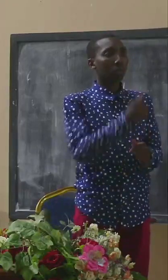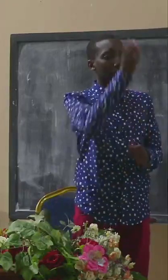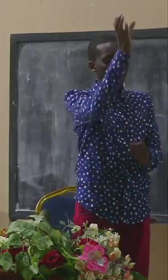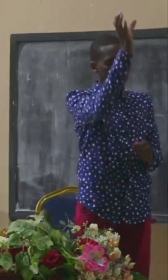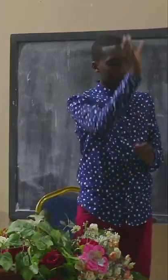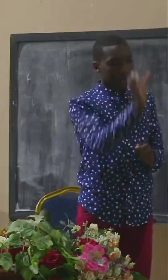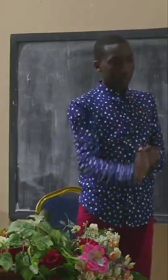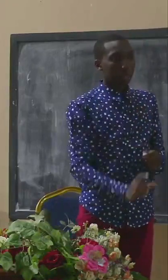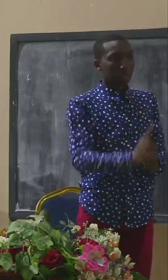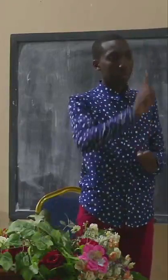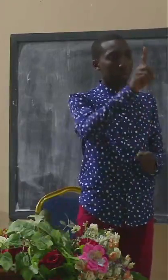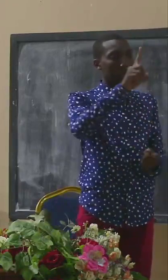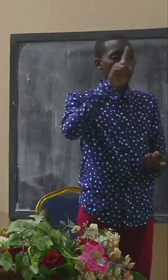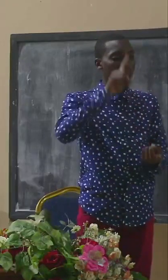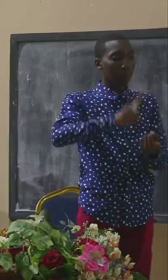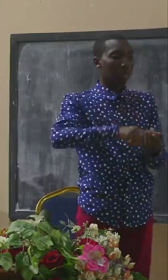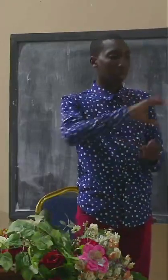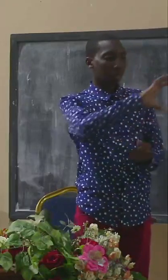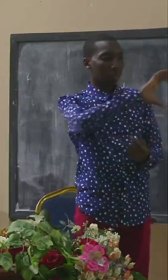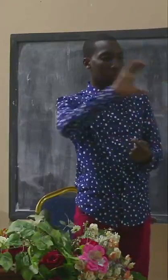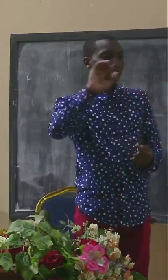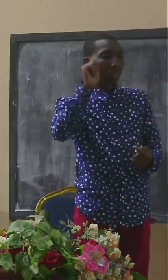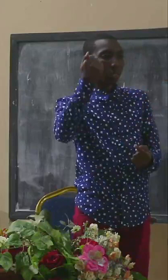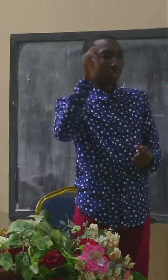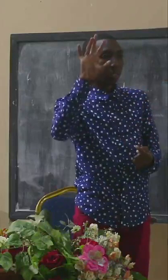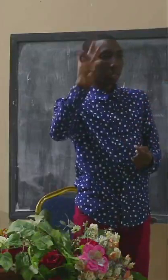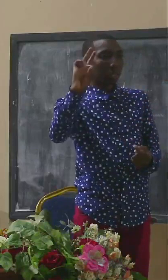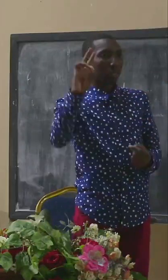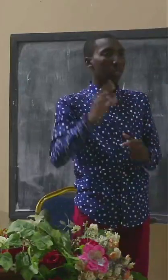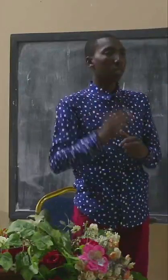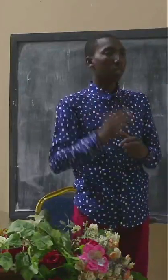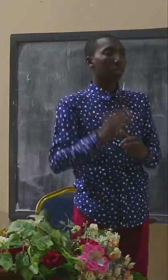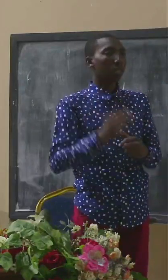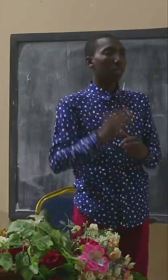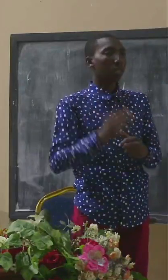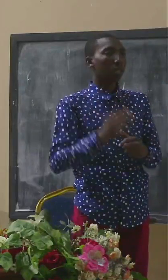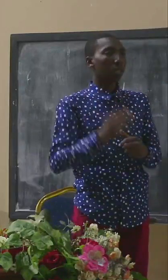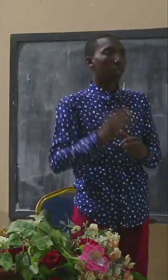17. Kuanzia mustari wa 17.